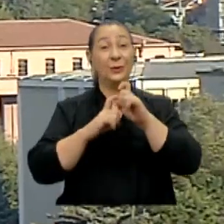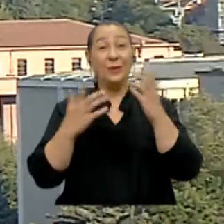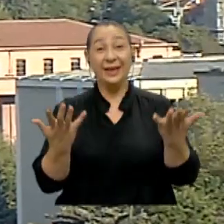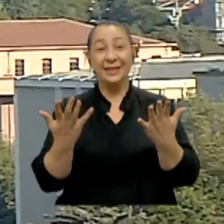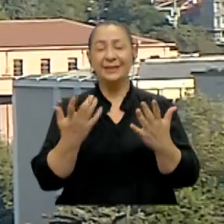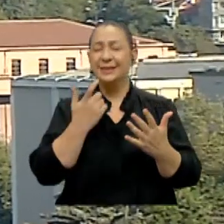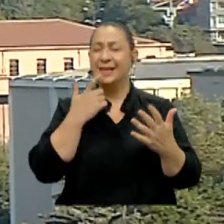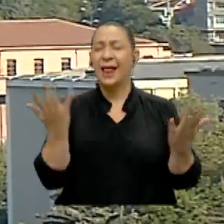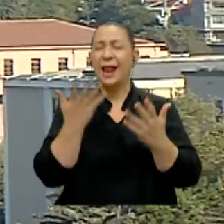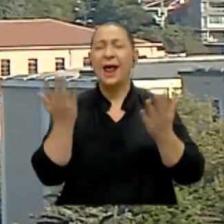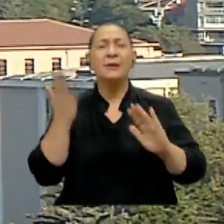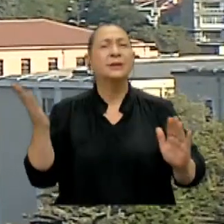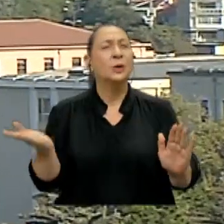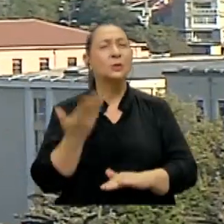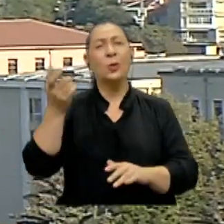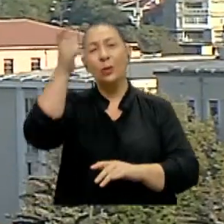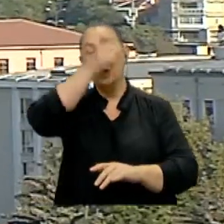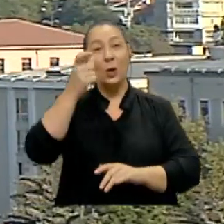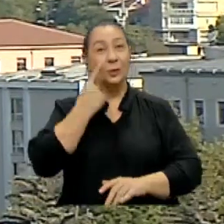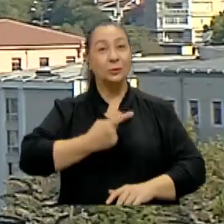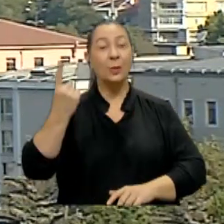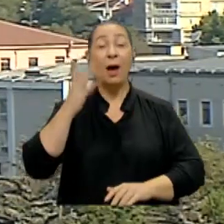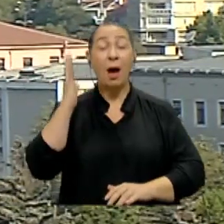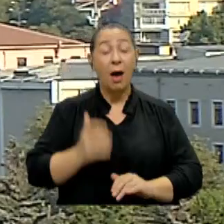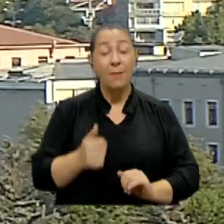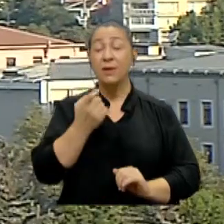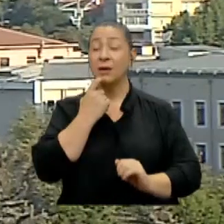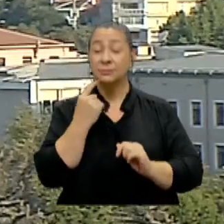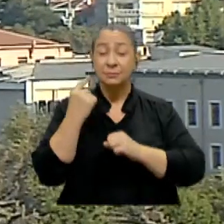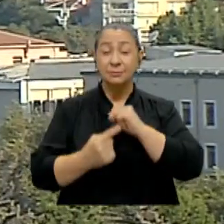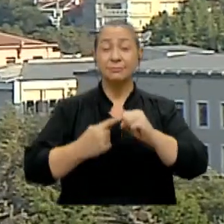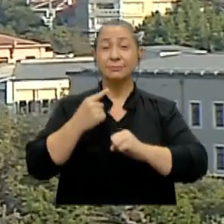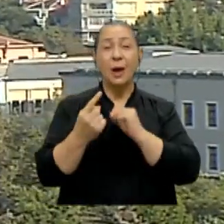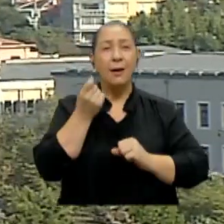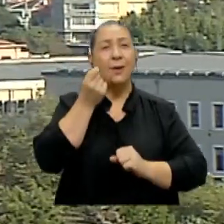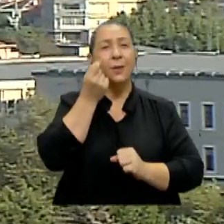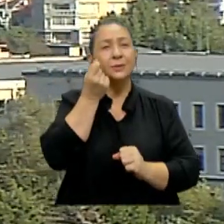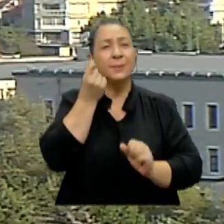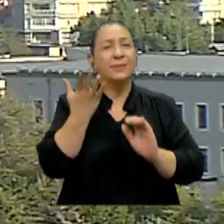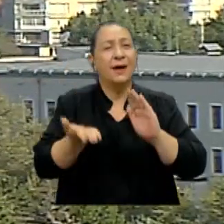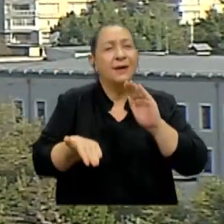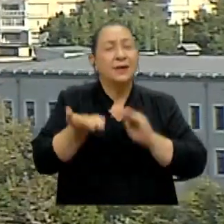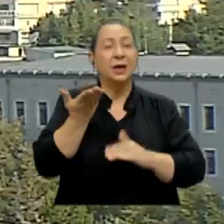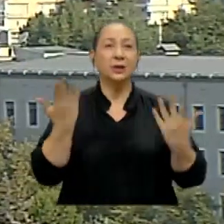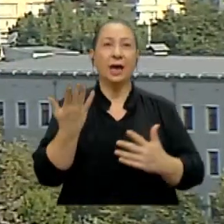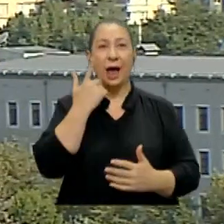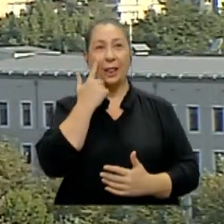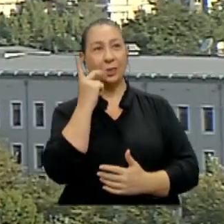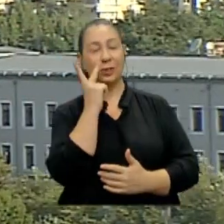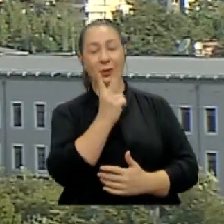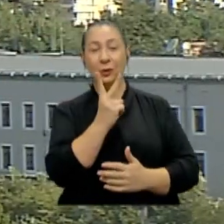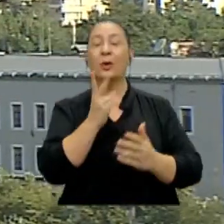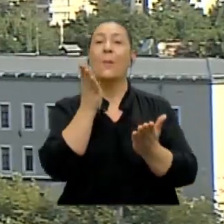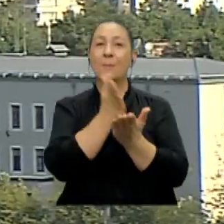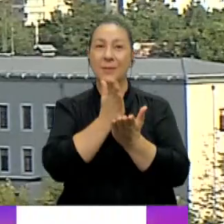Günaydın. Seneler geçiyor ve Türkiye Cumhuriyeti her yaş aldığında özlemimiz daha da artıyor. İşte Ulu Önder Mustafa Kemal